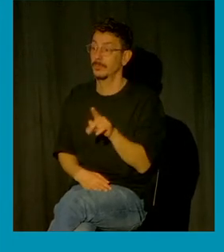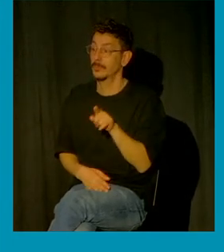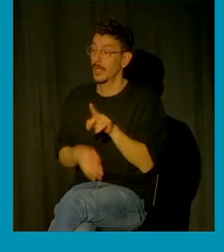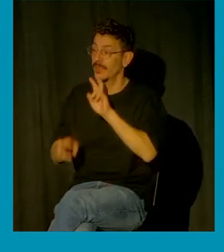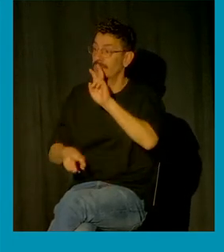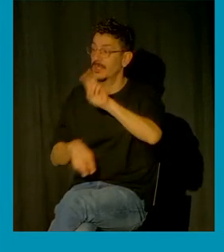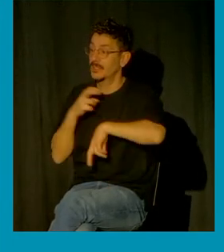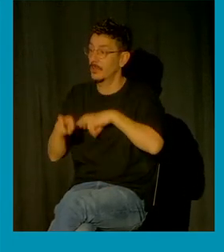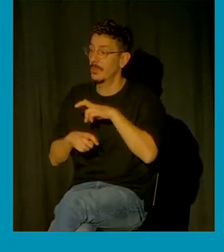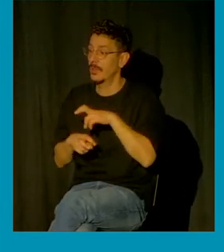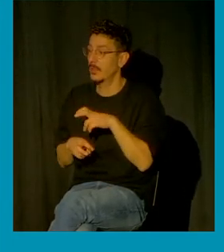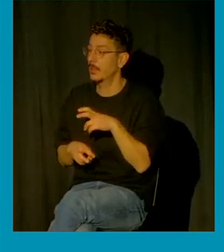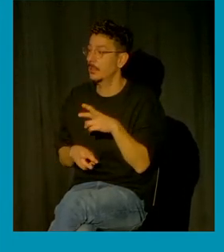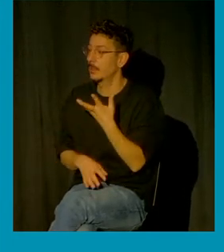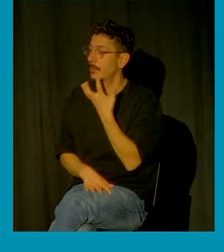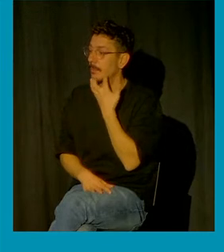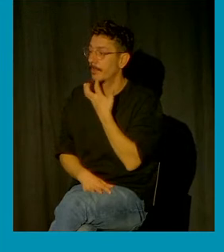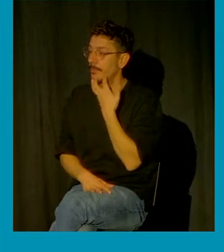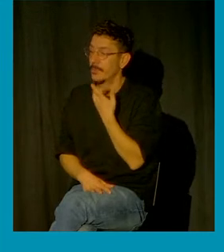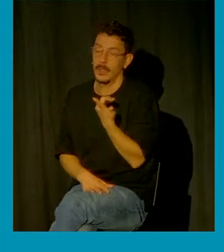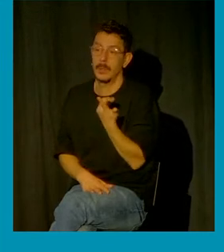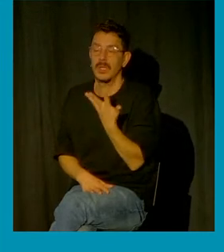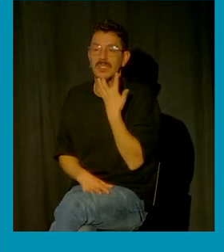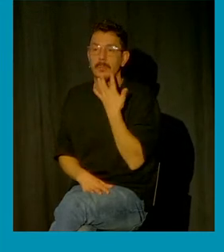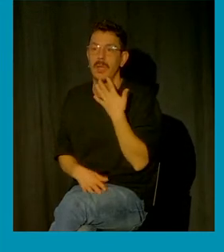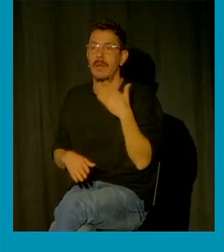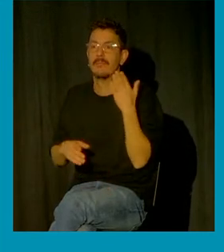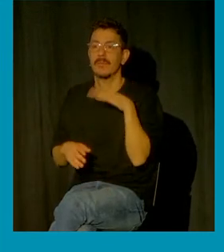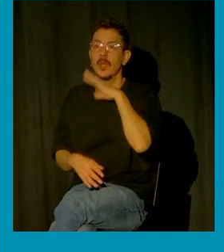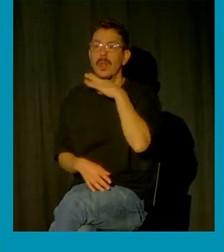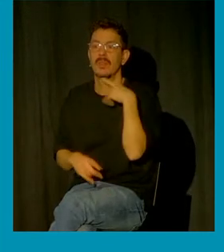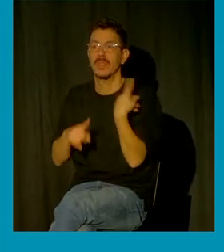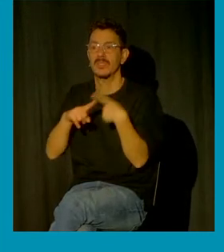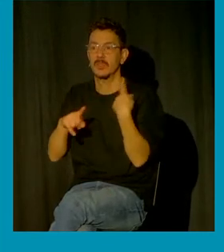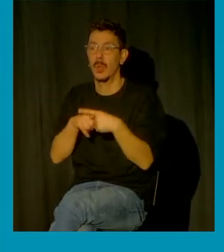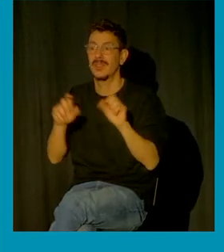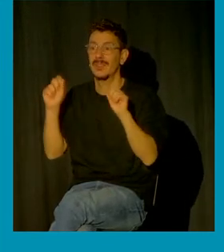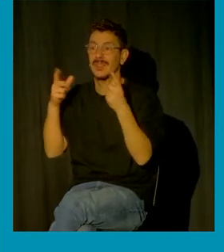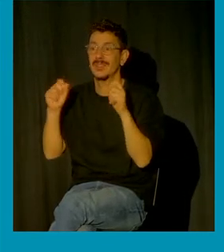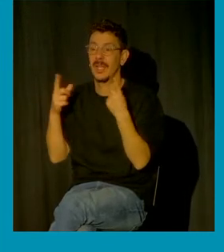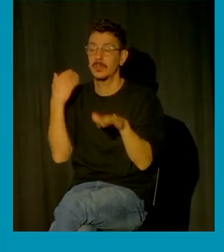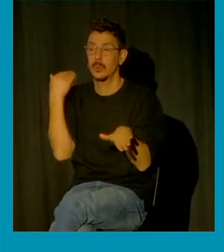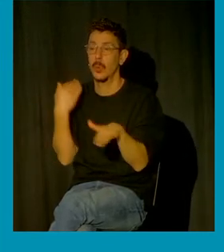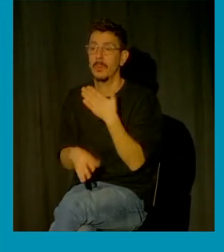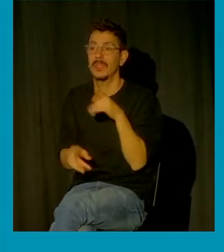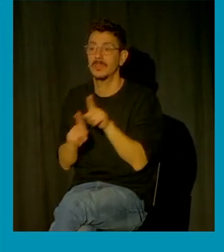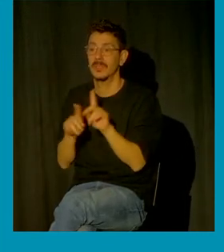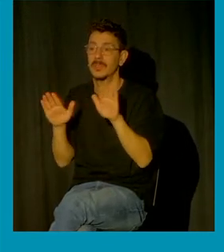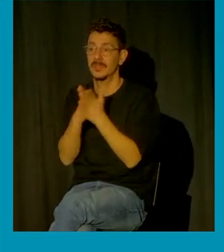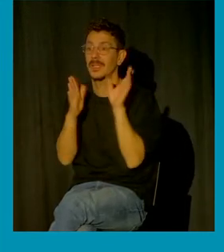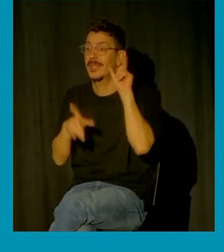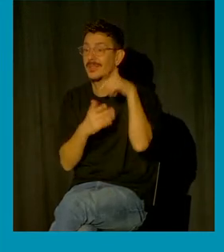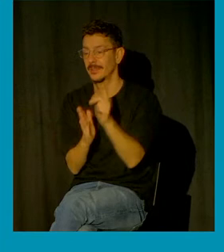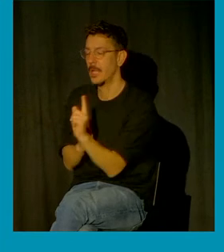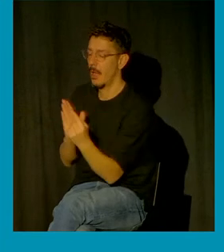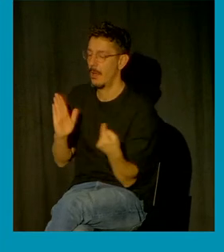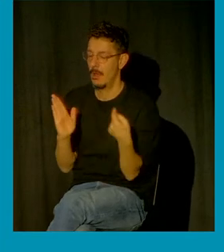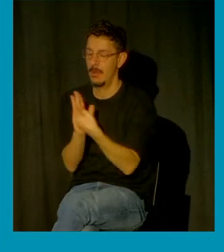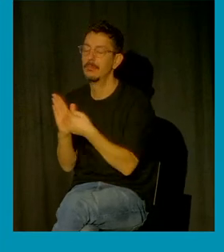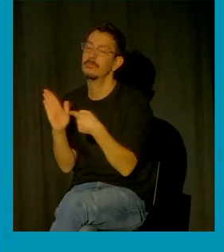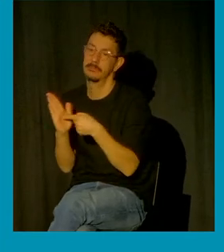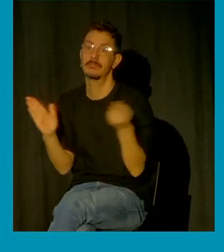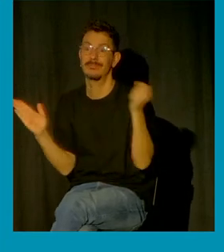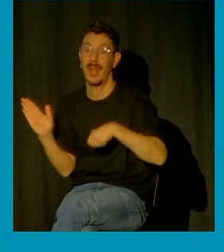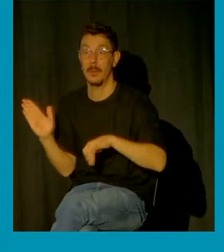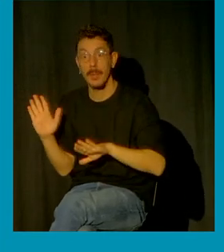transformació cada cop les violències digitals en aquest cas sexuals comencin a estar a l'agenda si amb això hem d